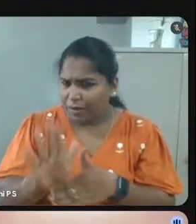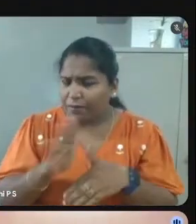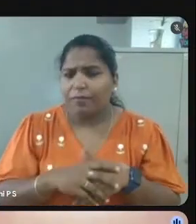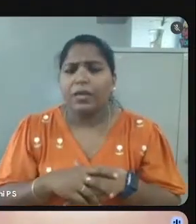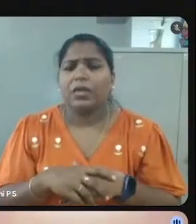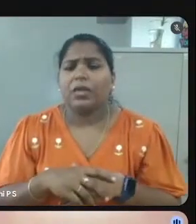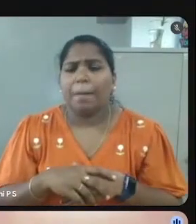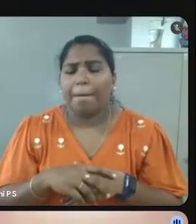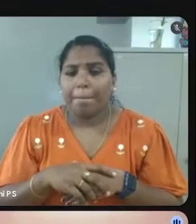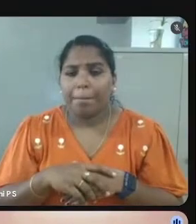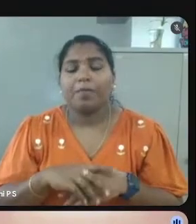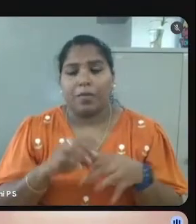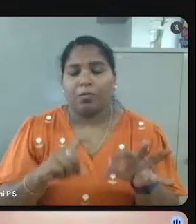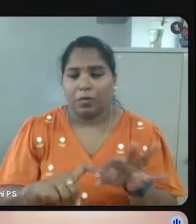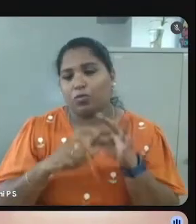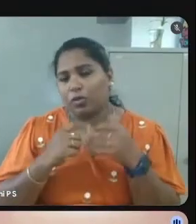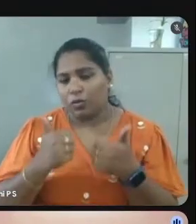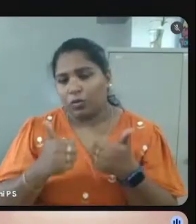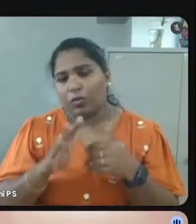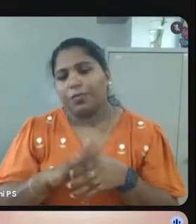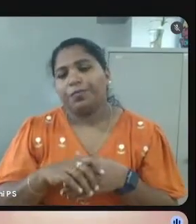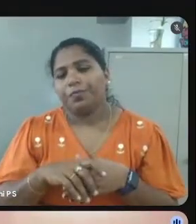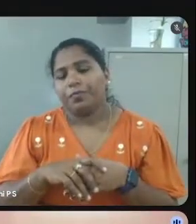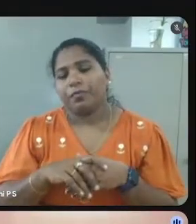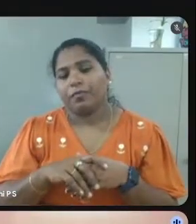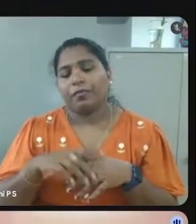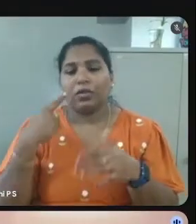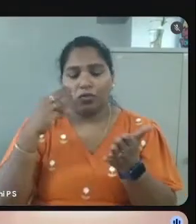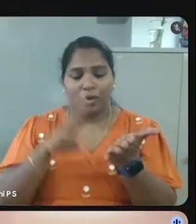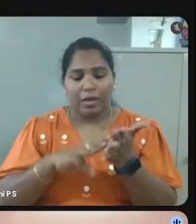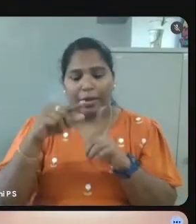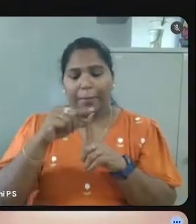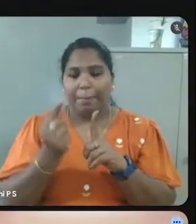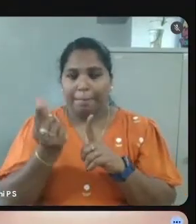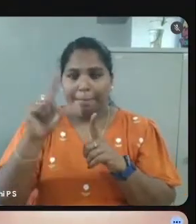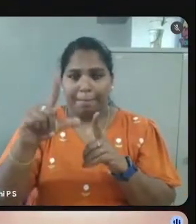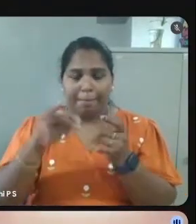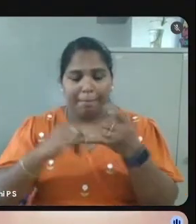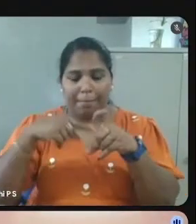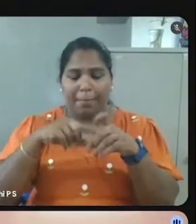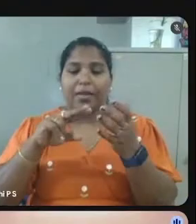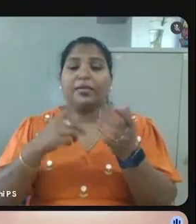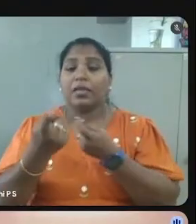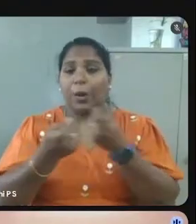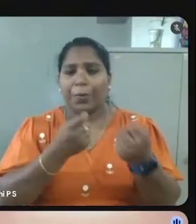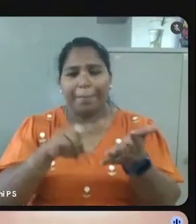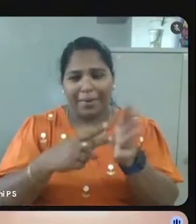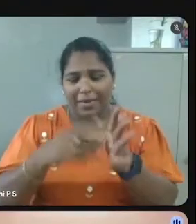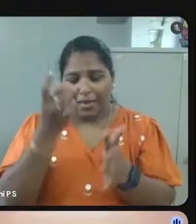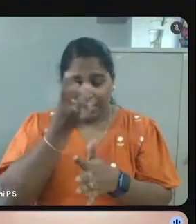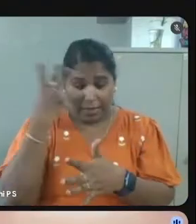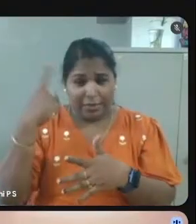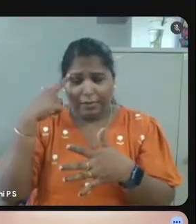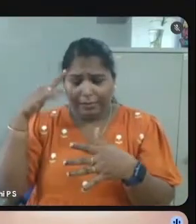ഇത് നല്ലൊരു ക്വസ്റ്റ്യൻ ആണ്. ഇമ്പൾസ് കൺട്രോൾ അതിന് പറയുന്നത് ഫ്രസ്ട്രേഷൻ എന്നുള്ളതാണ്. ഒരു ഡിസബിലിറ്റി